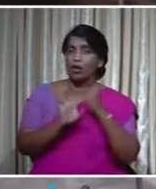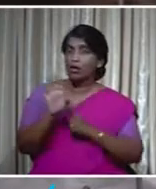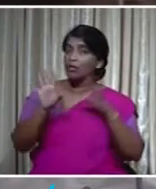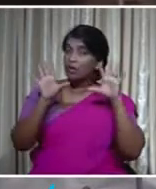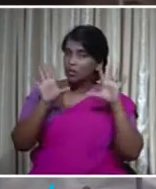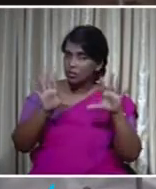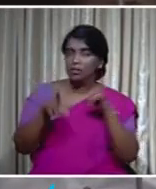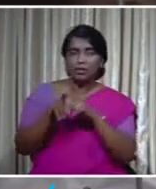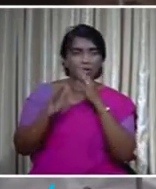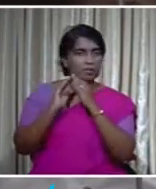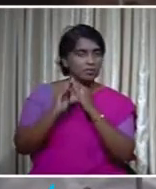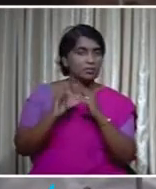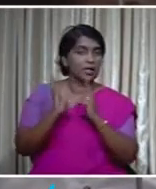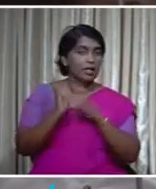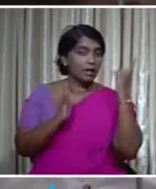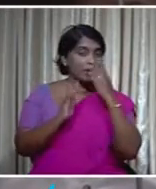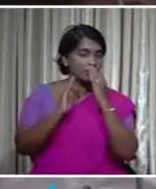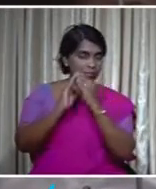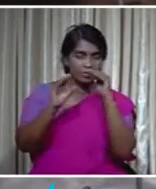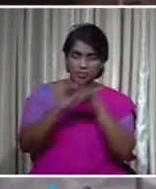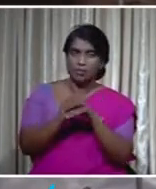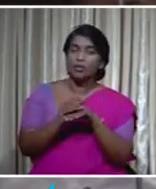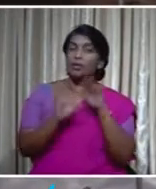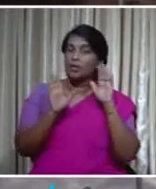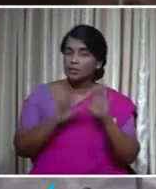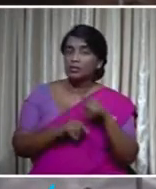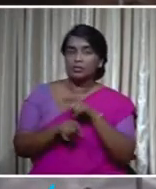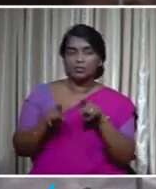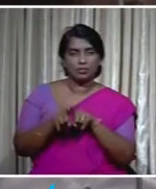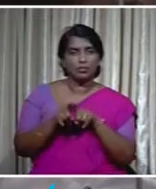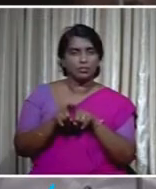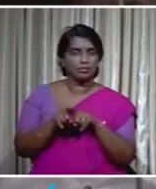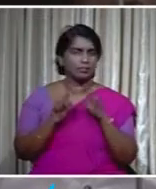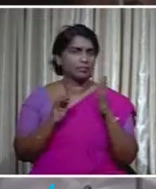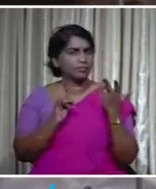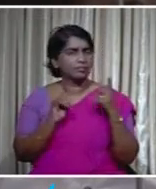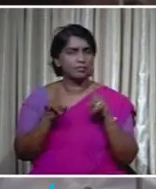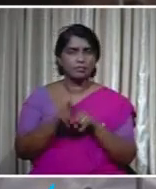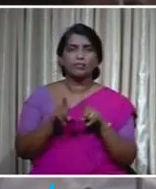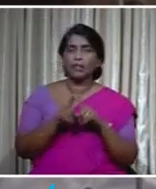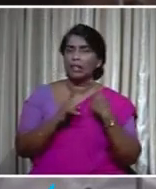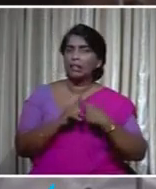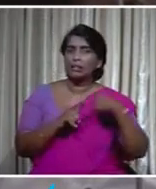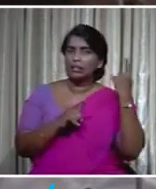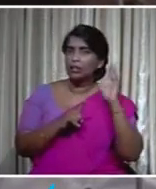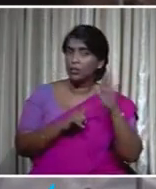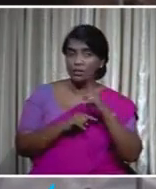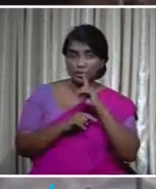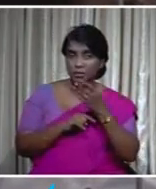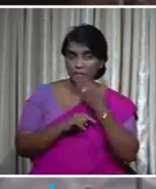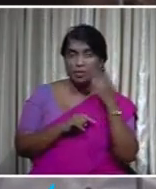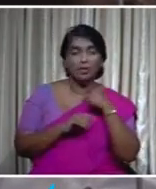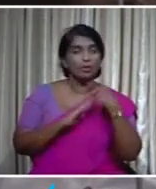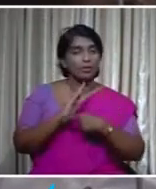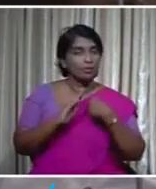பாடசாலை தேசிய பாடசாலையாக அறிவிக்கப்பட்டு அங்கே இருக்கின்ற முன்னேற்றத்தை உங்களால் சொல்ல முடியுமா? ஒரு இந்த நாட்டில் இருக்கின்ற ஏனைய பாடசாலைகளுக்கு